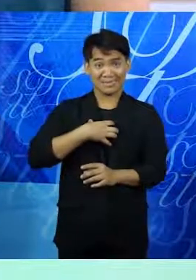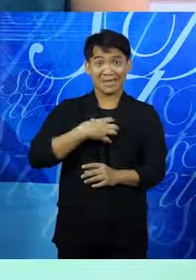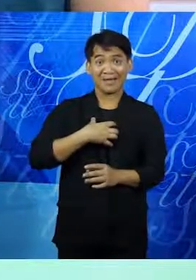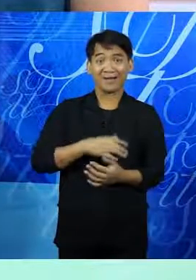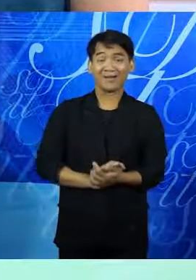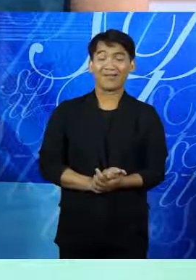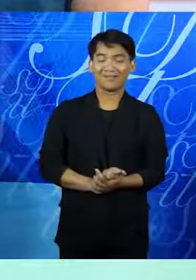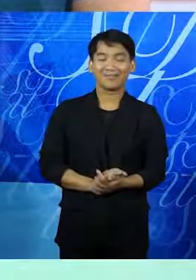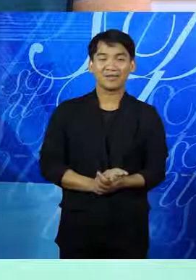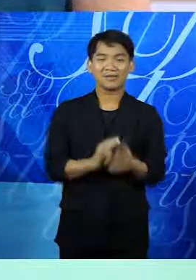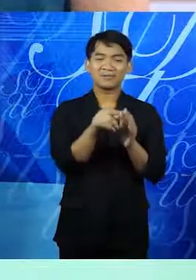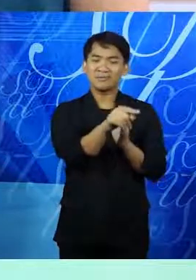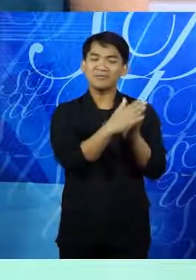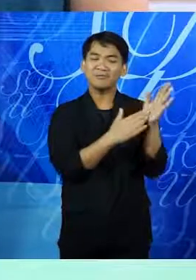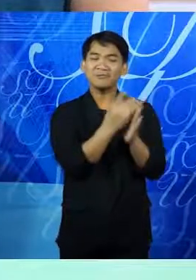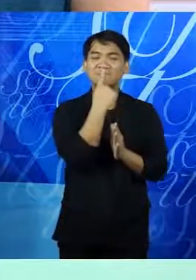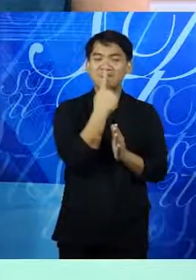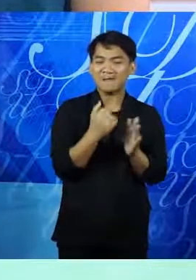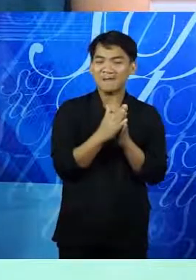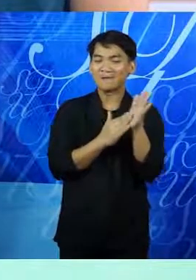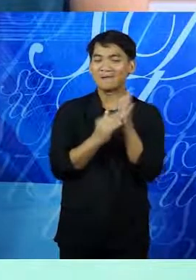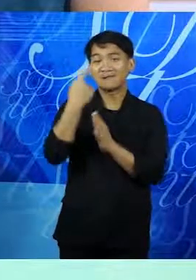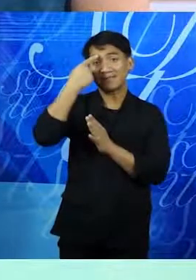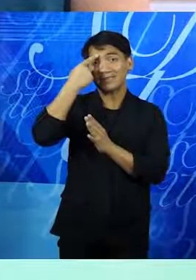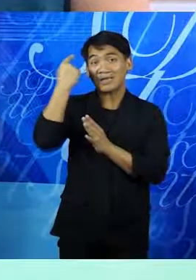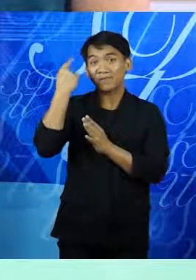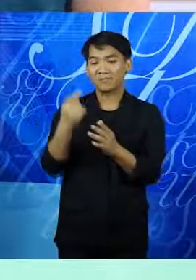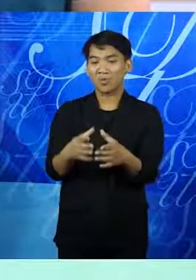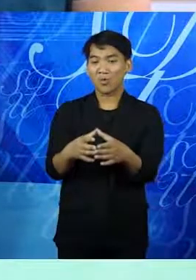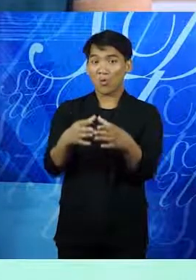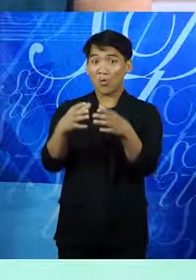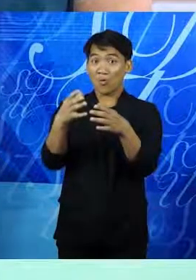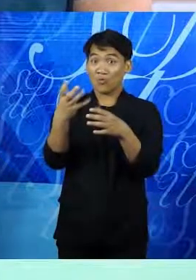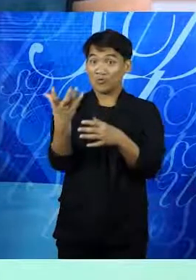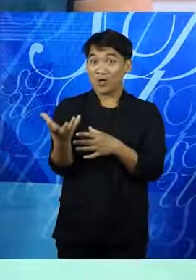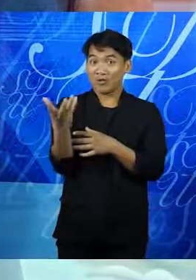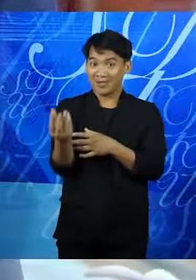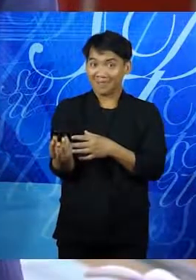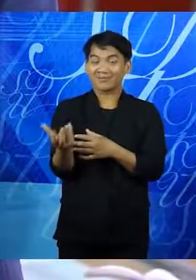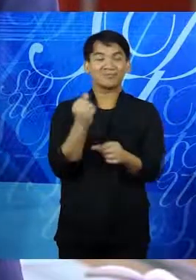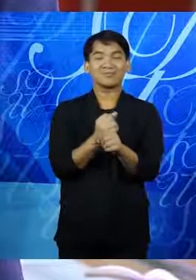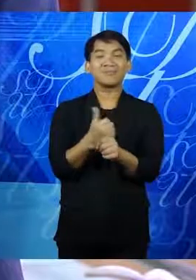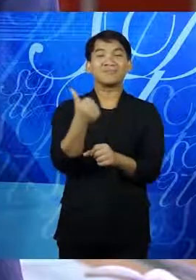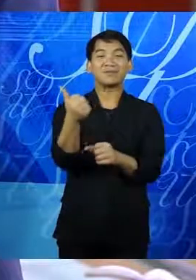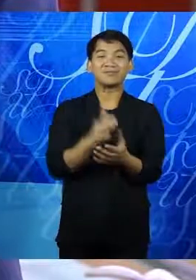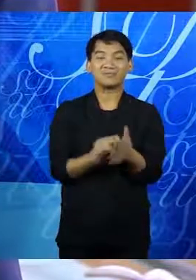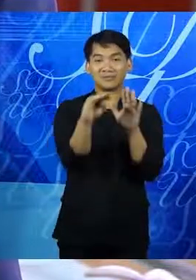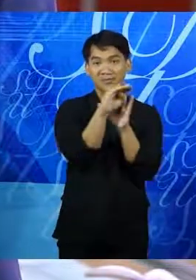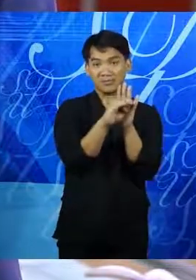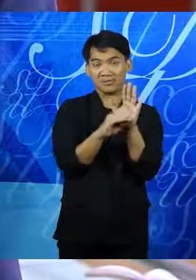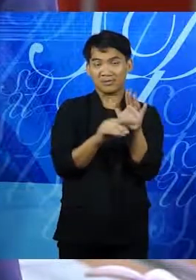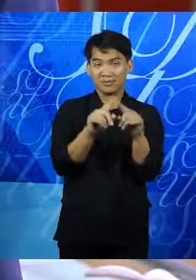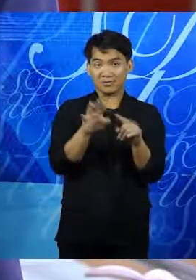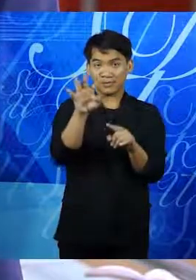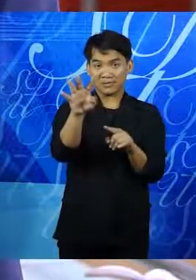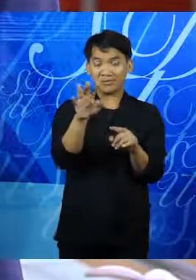คะหรืออยากได้สิ่งนั้นสีแดงสีดำอันใหญ่อันเล็กได้หมดเลยนะคะ สำหรับขั้นตอนที่4นะคะ